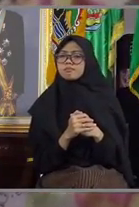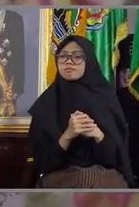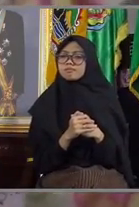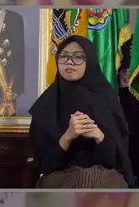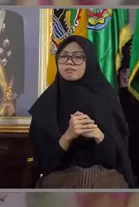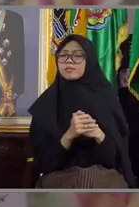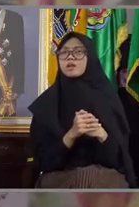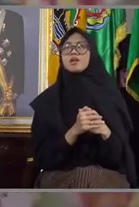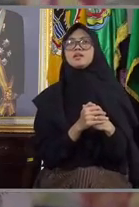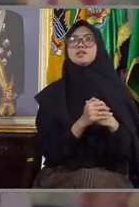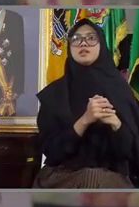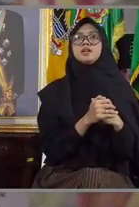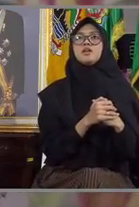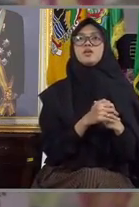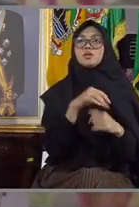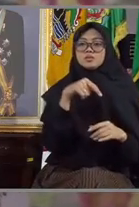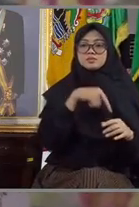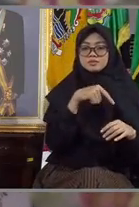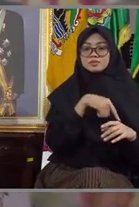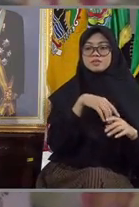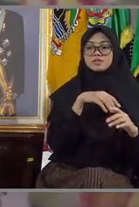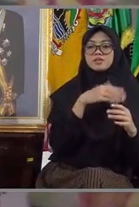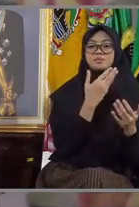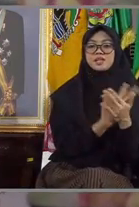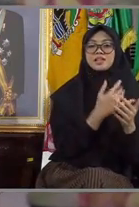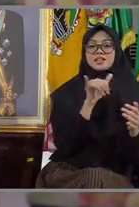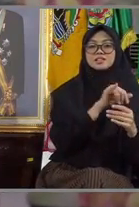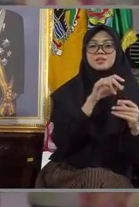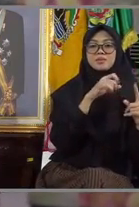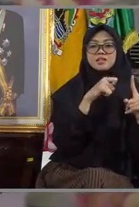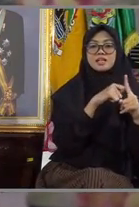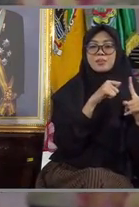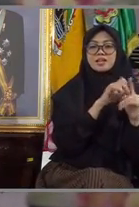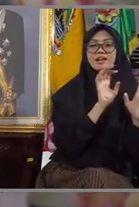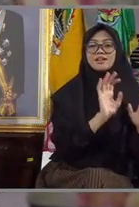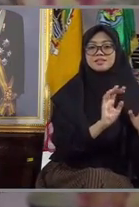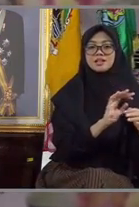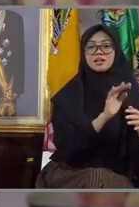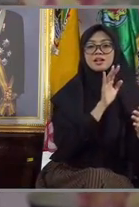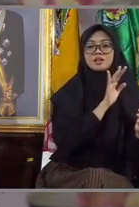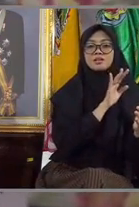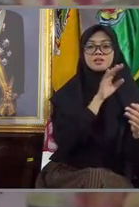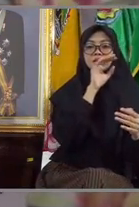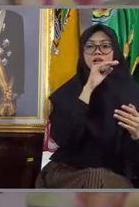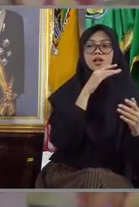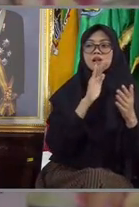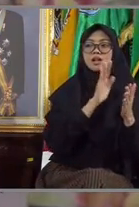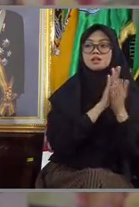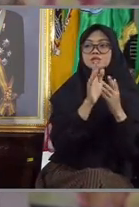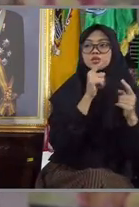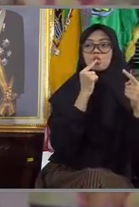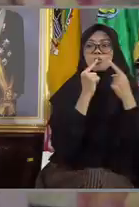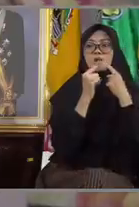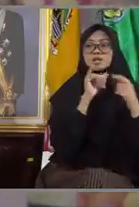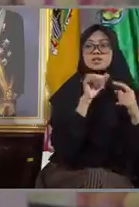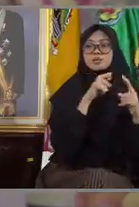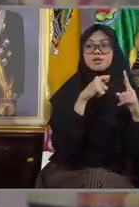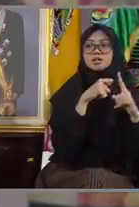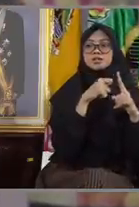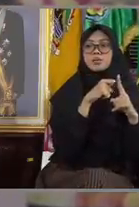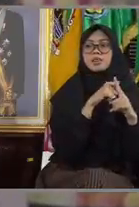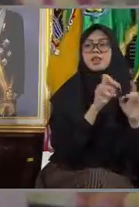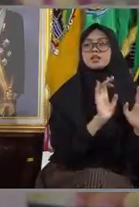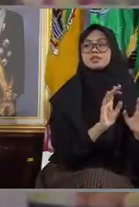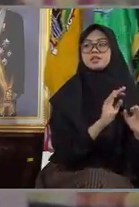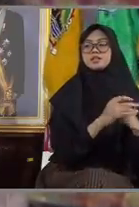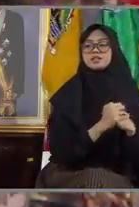camatnya aja ya Bu ya, induknya di camat aja. Injil. Jenengan nanti komunikasi dengan seluruh camat ya. Terima kasih. Terus kemudian Pak, diusulkan